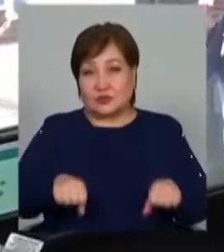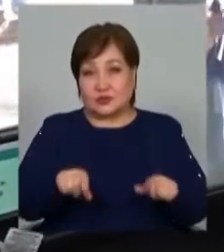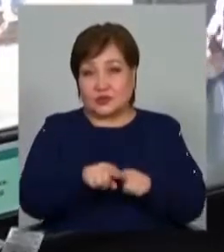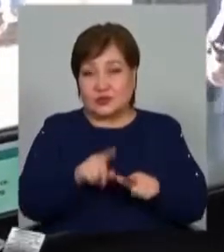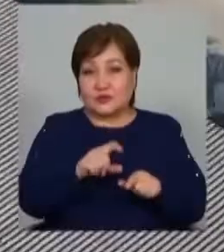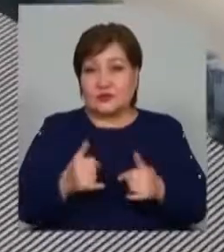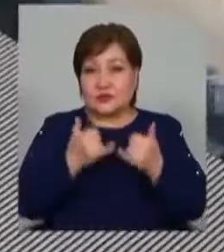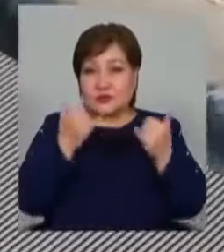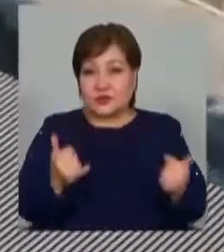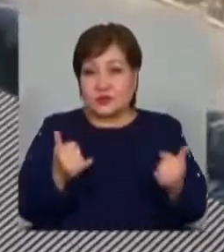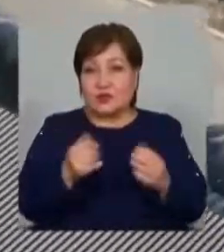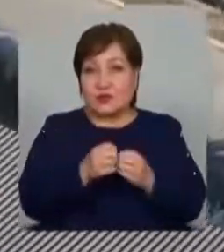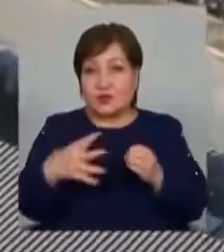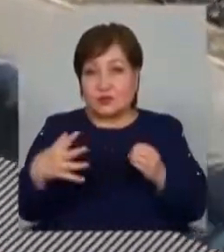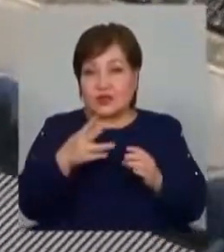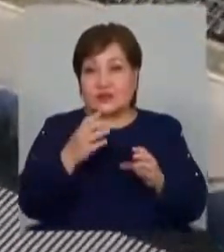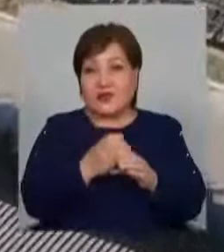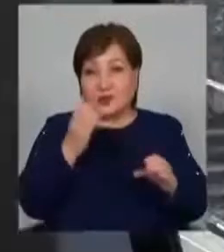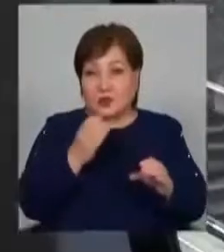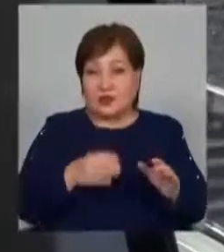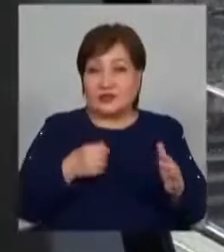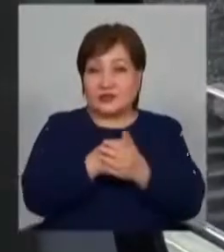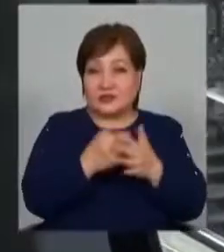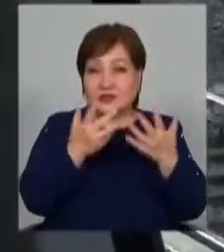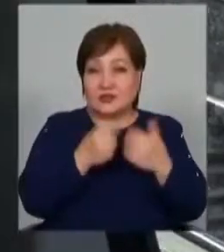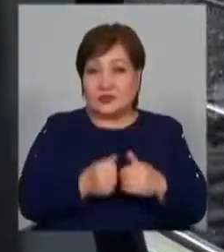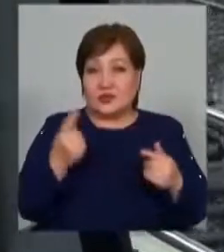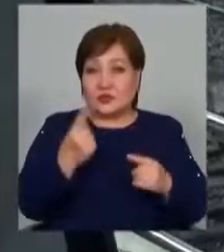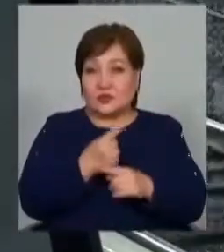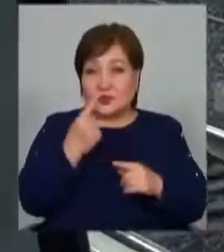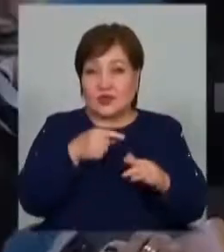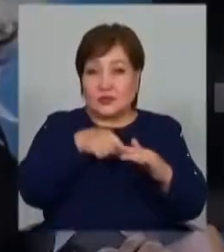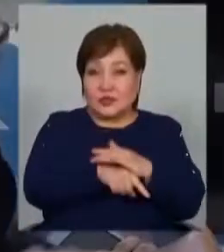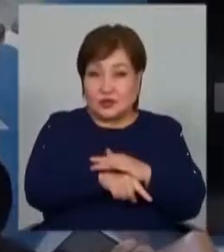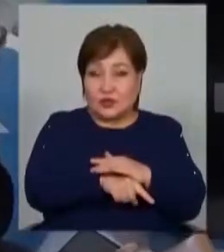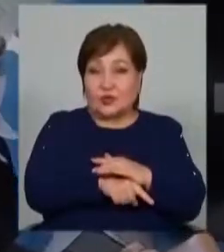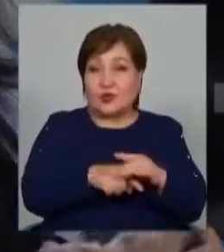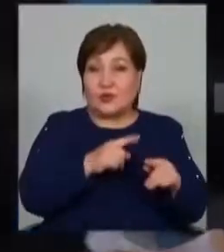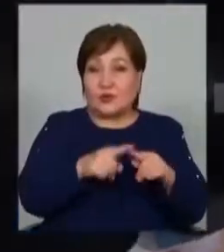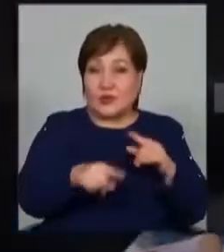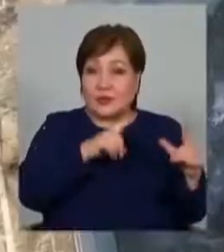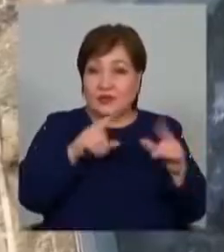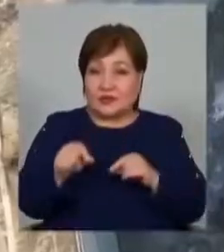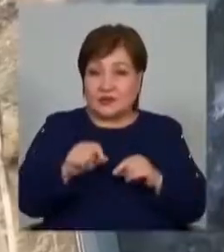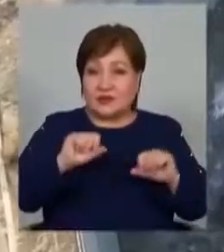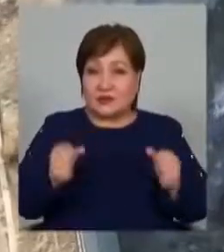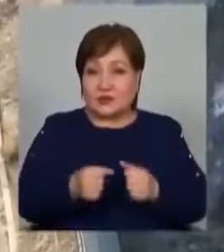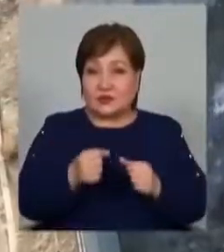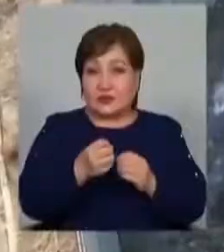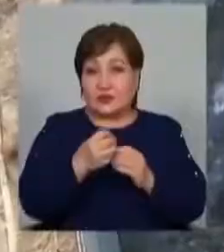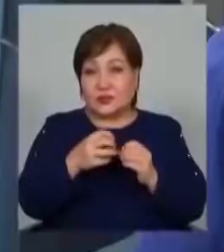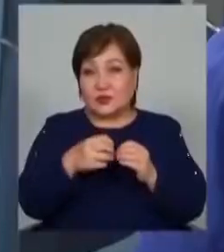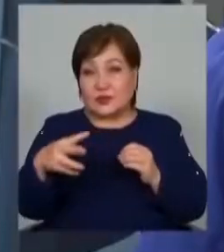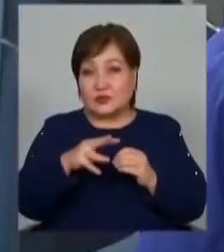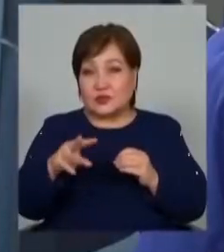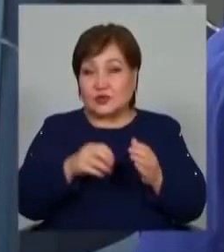келсе, бүгінде оның саны 15-ке жетті. Мұндай толығу метро жүрістерінің интервалын 13 минуттан 5-7 минутқа қысқартпақ.